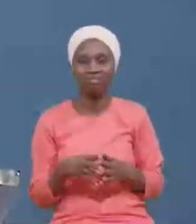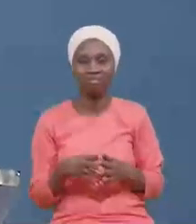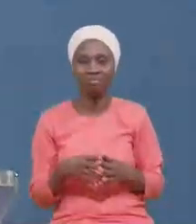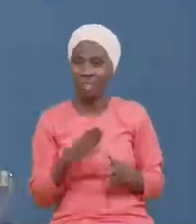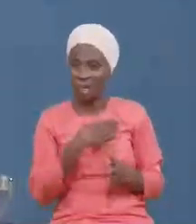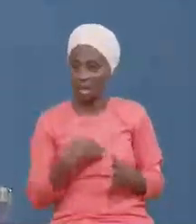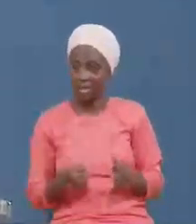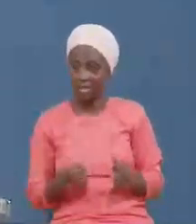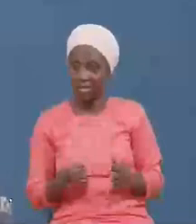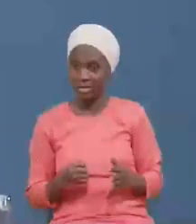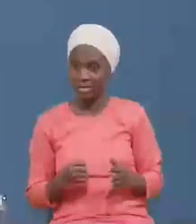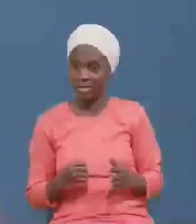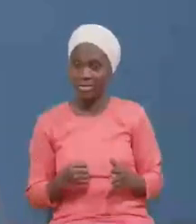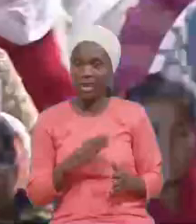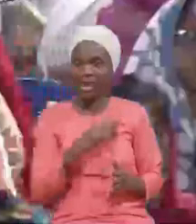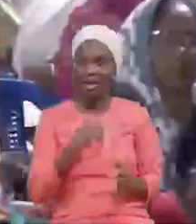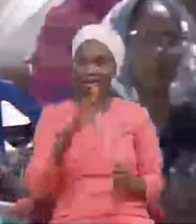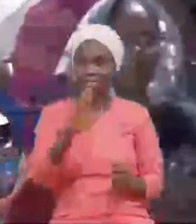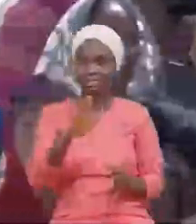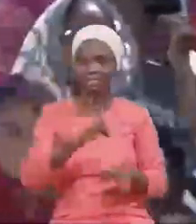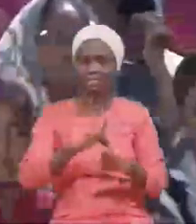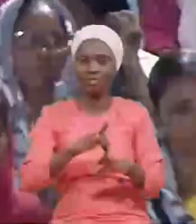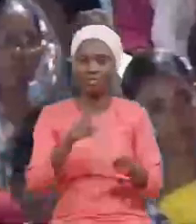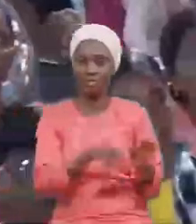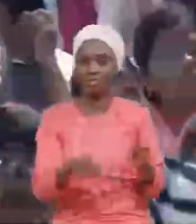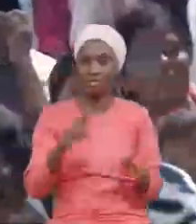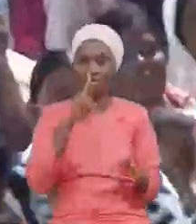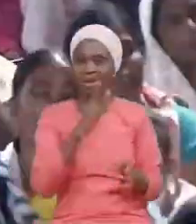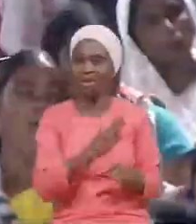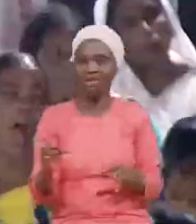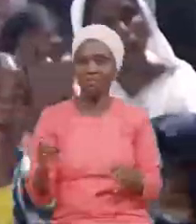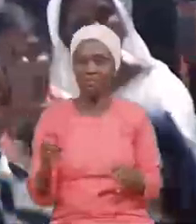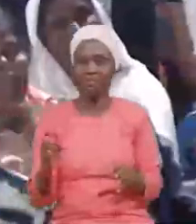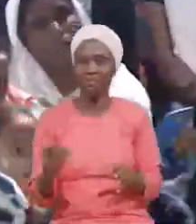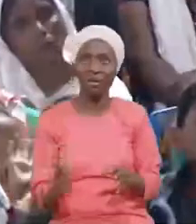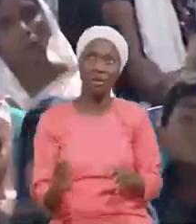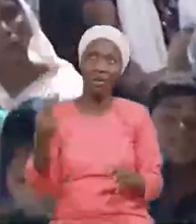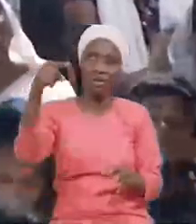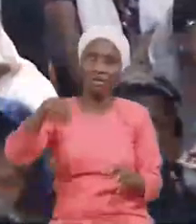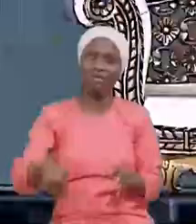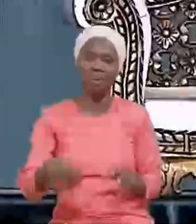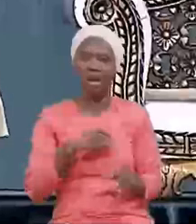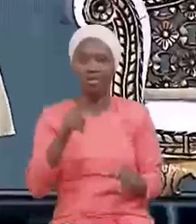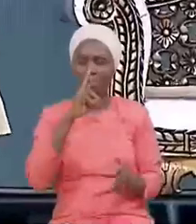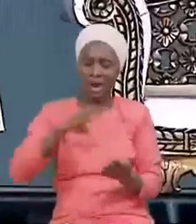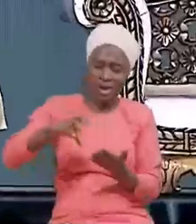Vos pieds sont en haut. Vous êtes confus, qu'est-ce que je vais faire?